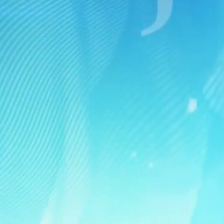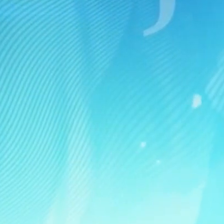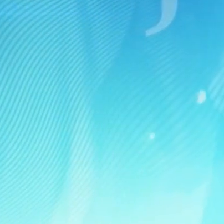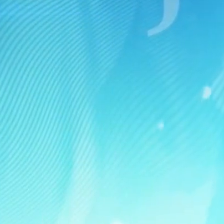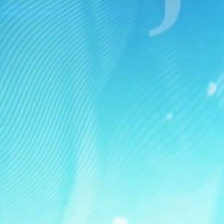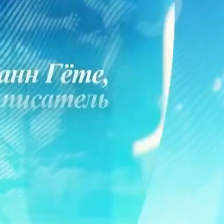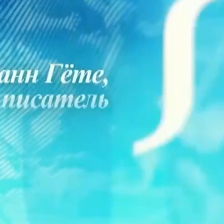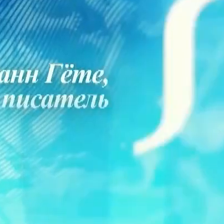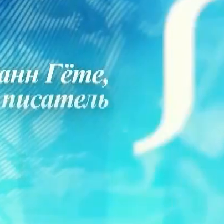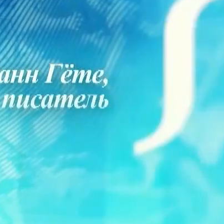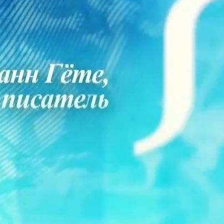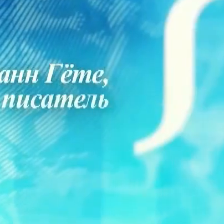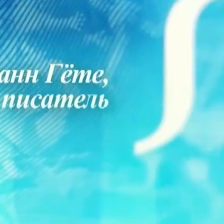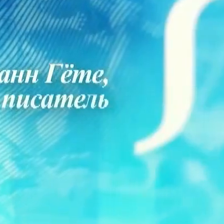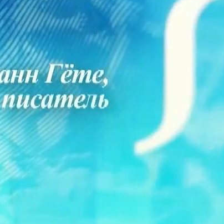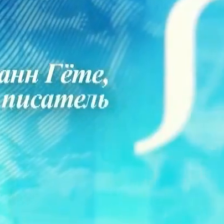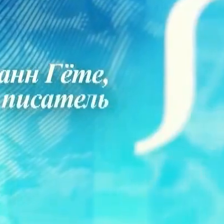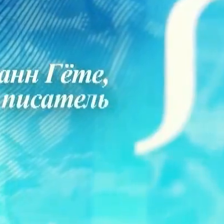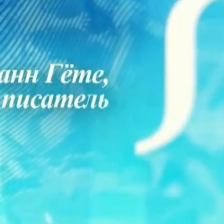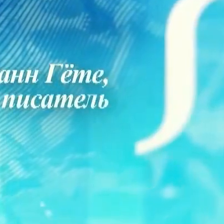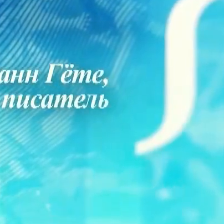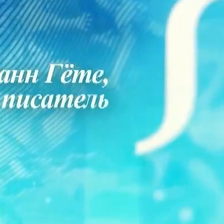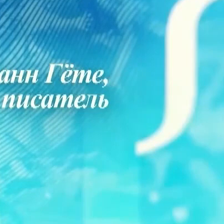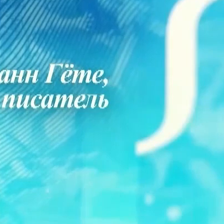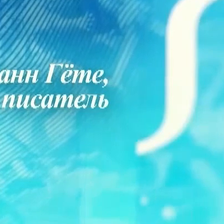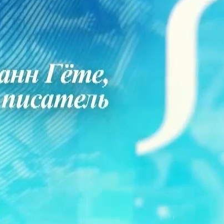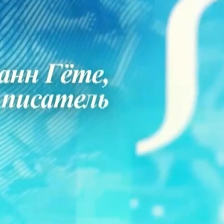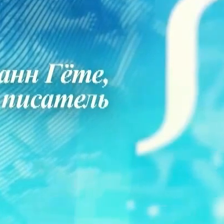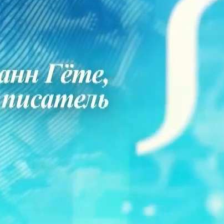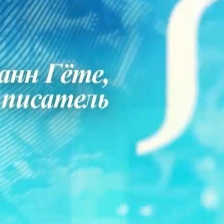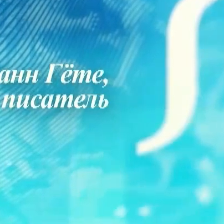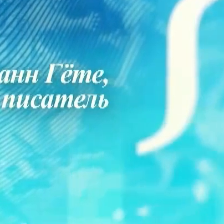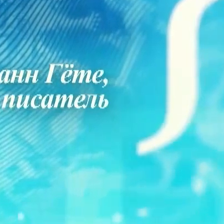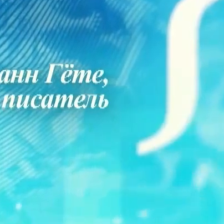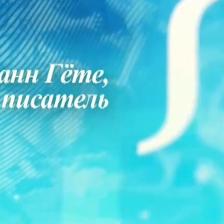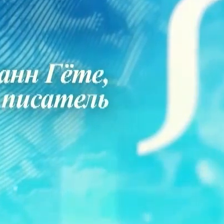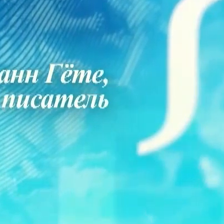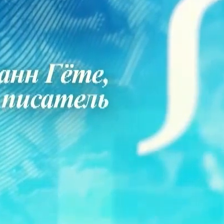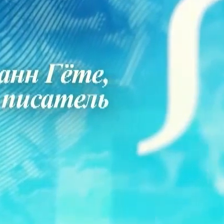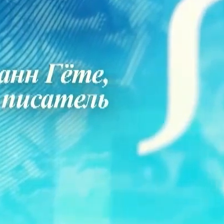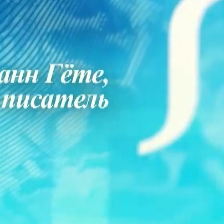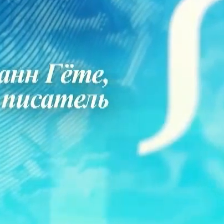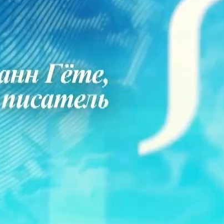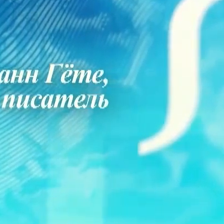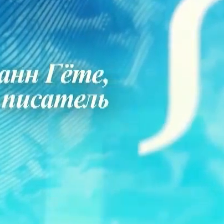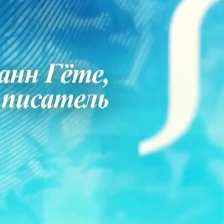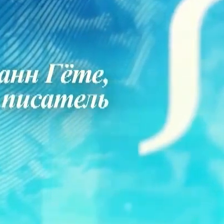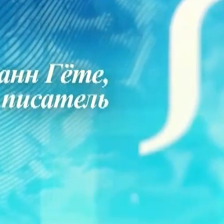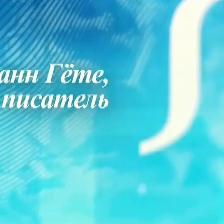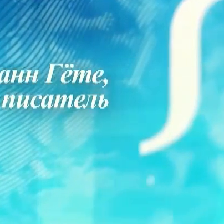Пусть мир прогрессирует и развивается сколько ему угодно. Пусть все отрасли